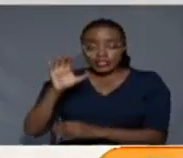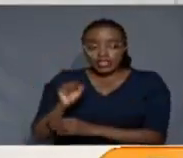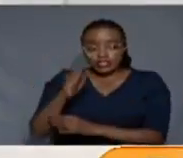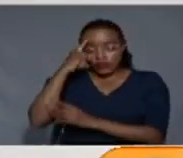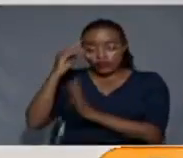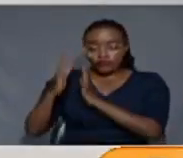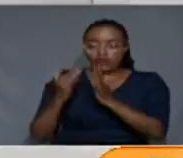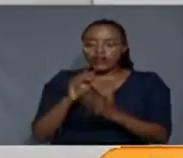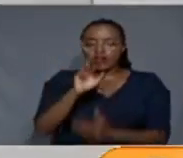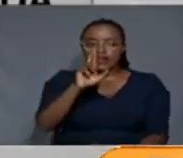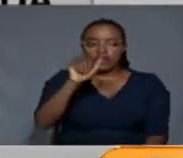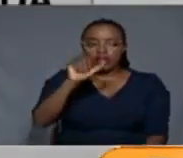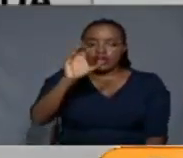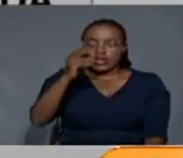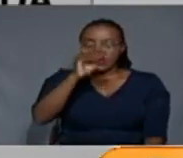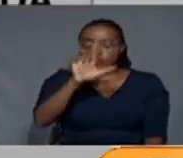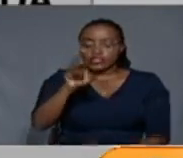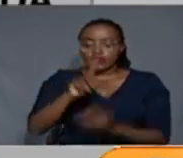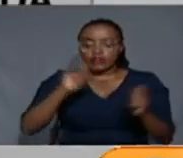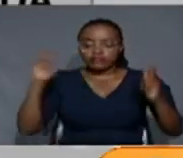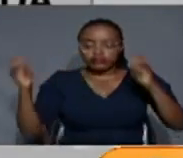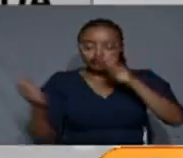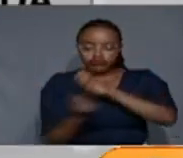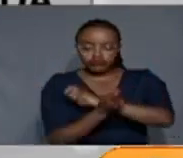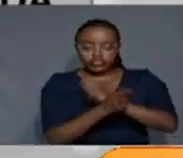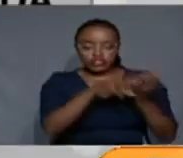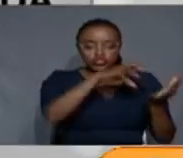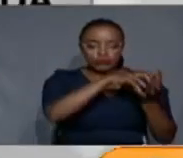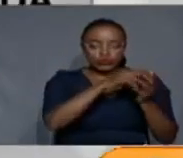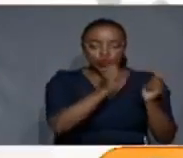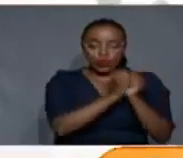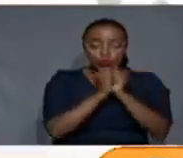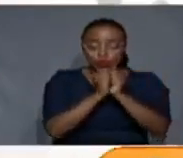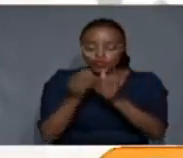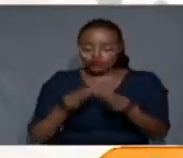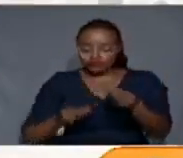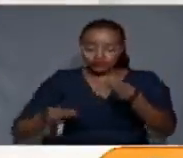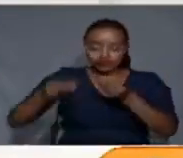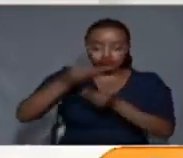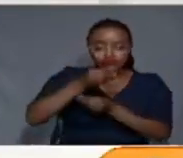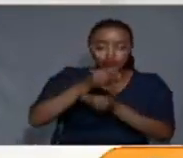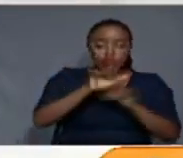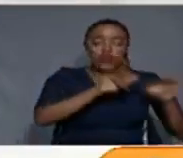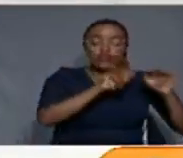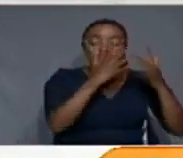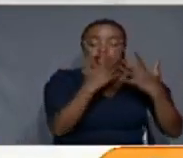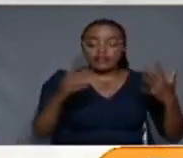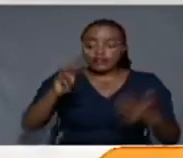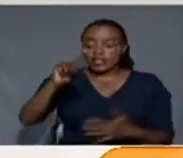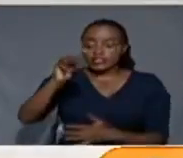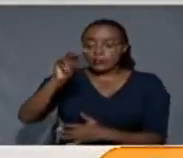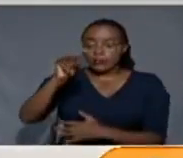ulinzi Raychelle Omamo amebadilishana wadhifa na mwenzake wa masuala ya nchi za kigeni Monica Juma.